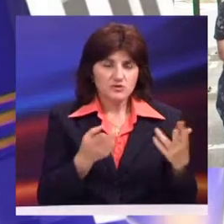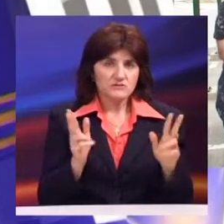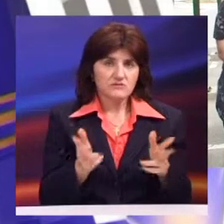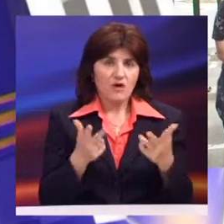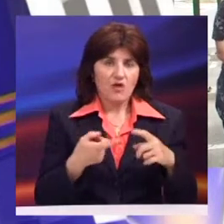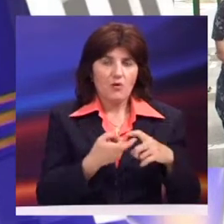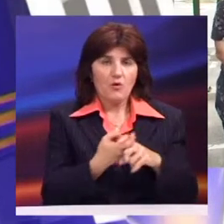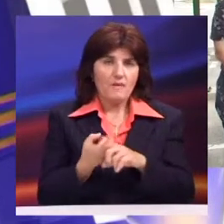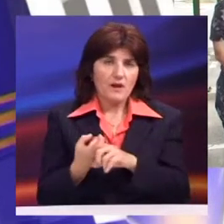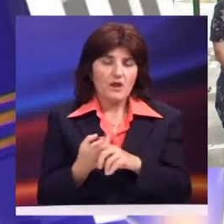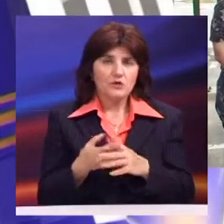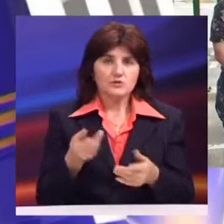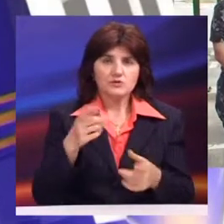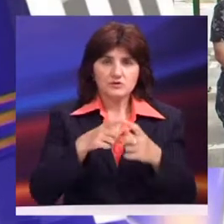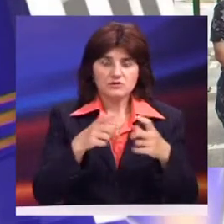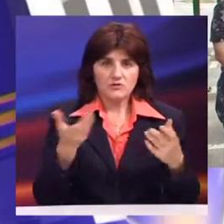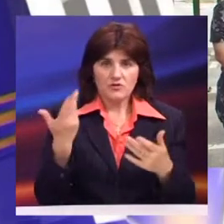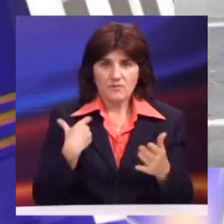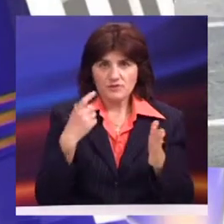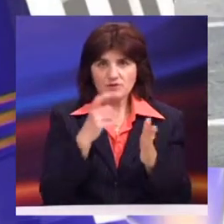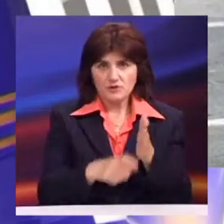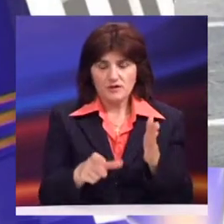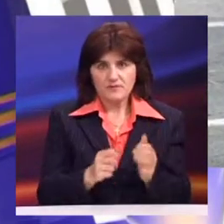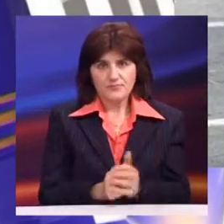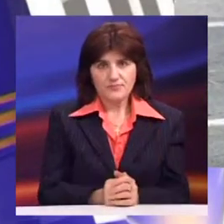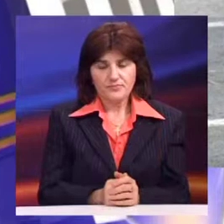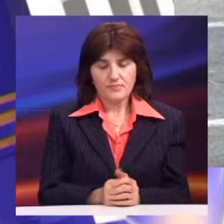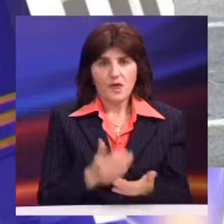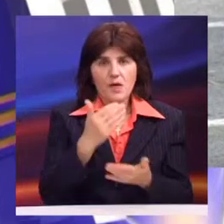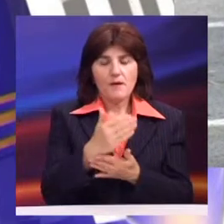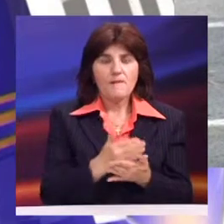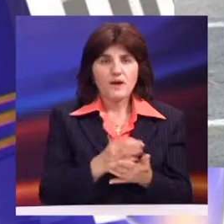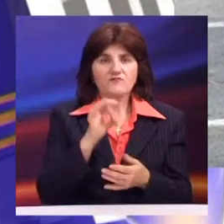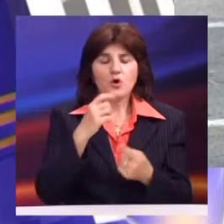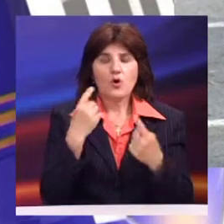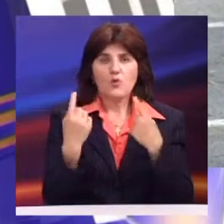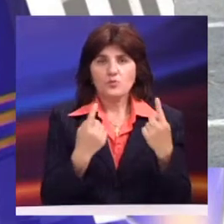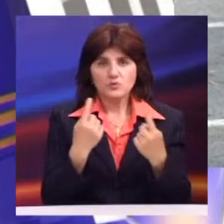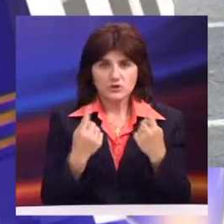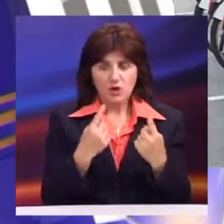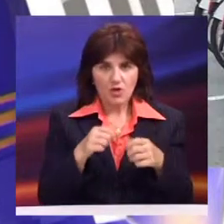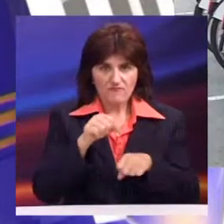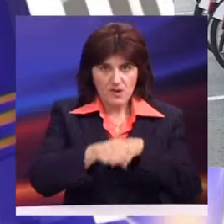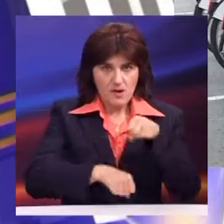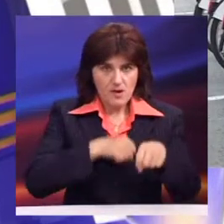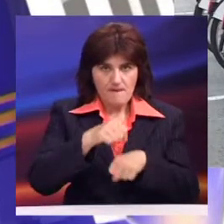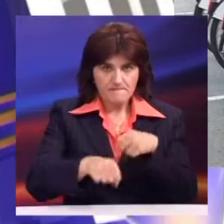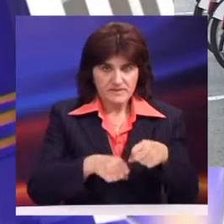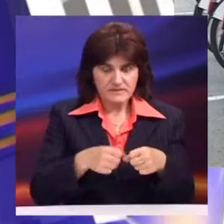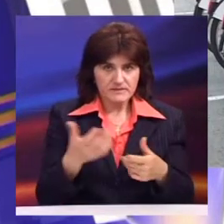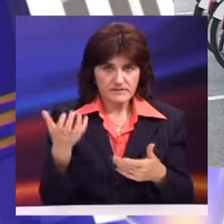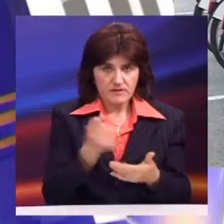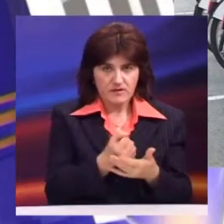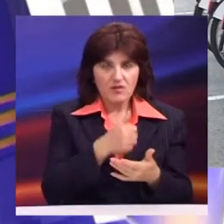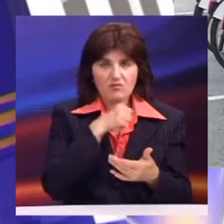kažem, da se priključe i da postanu naši korisnici. Pravilnik o uslovima, iznajmljivanju i upotrebi bicikala na teritoriji